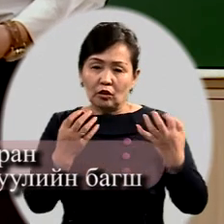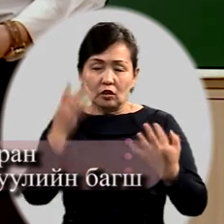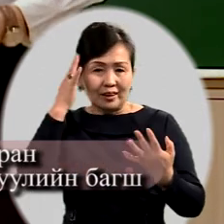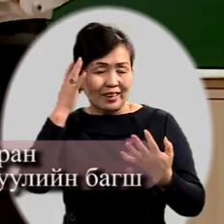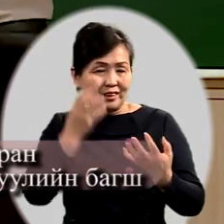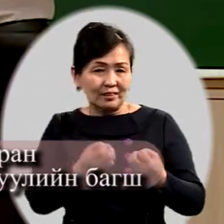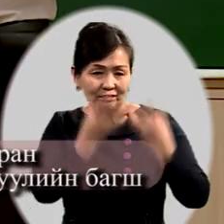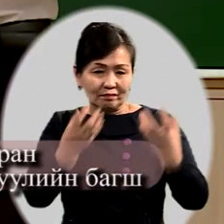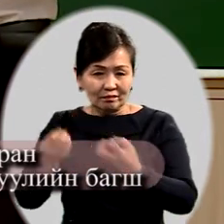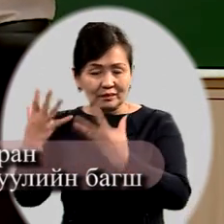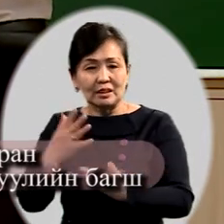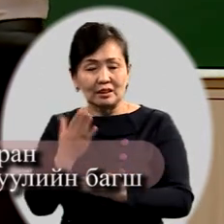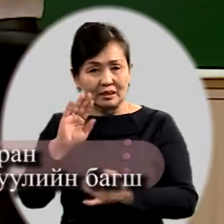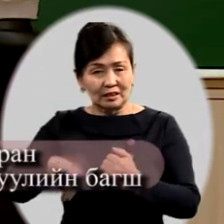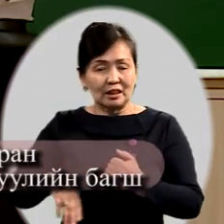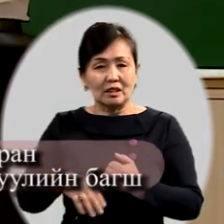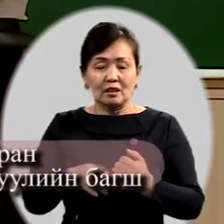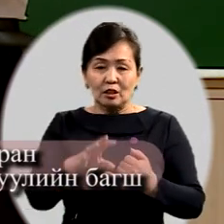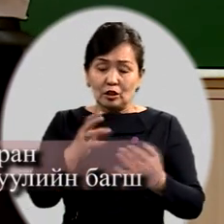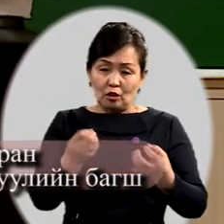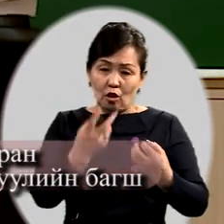отырып алсаң, отырып